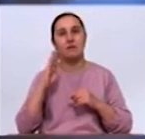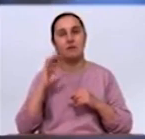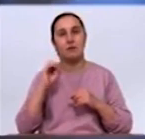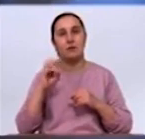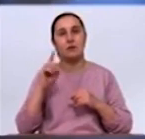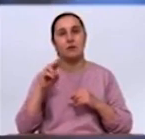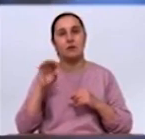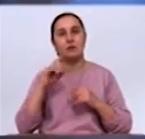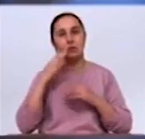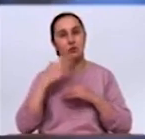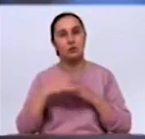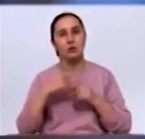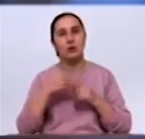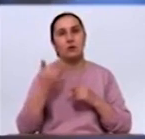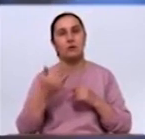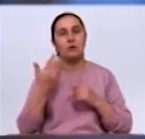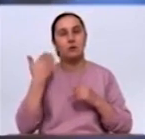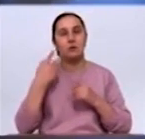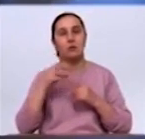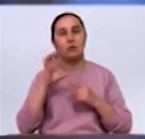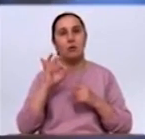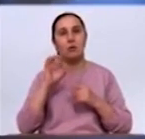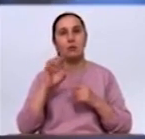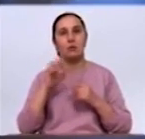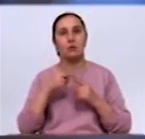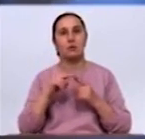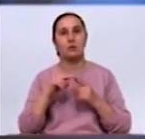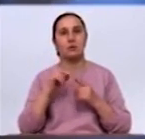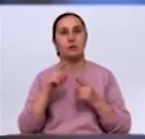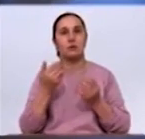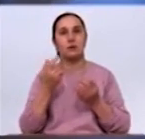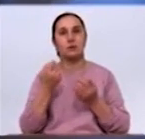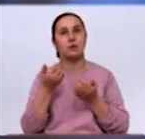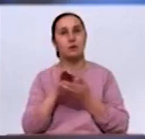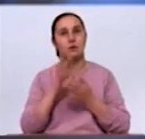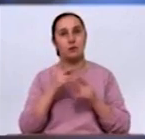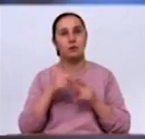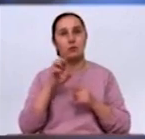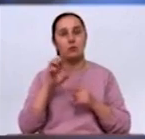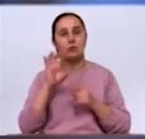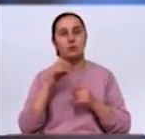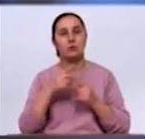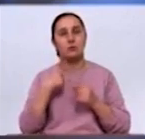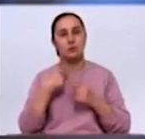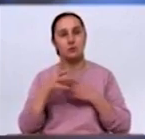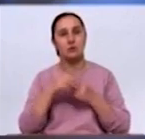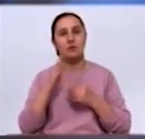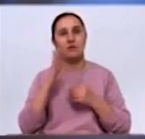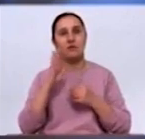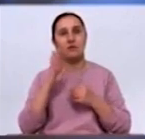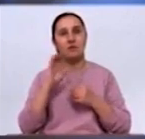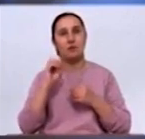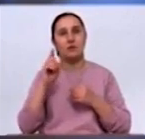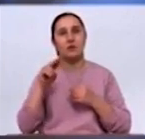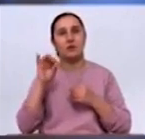tushunchalari. Avvalambor men sizlarni bob bilan azgina tanishtirib o'taman. Demak, bu bobda biz sizlar bilan web dizayn